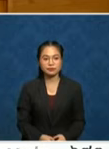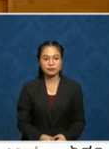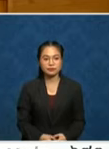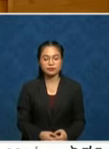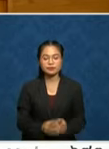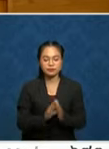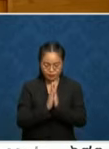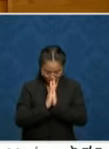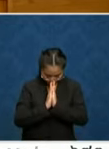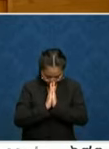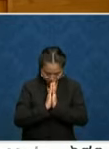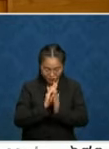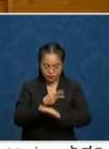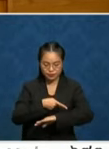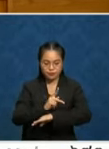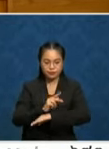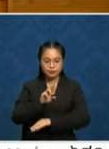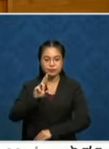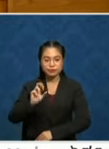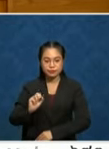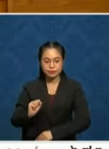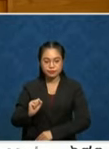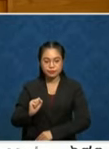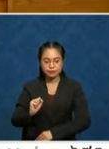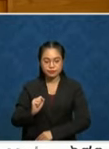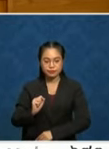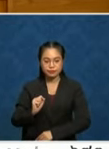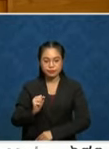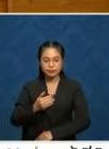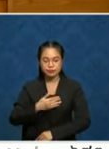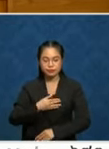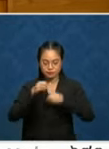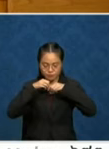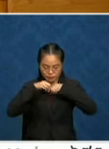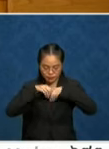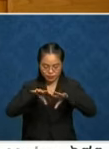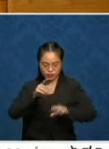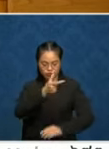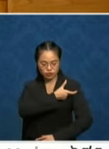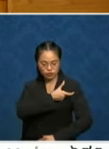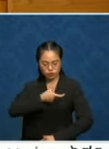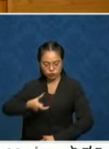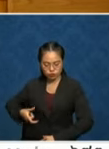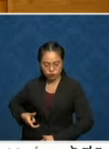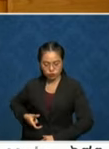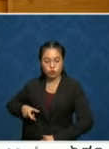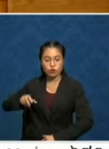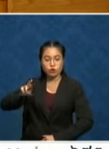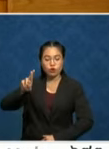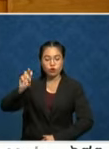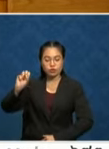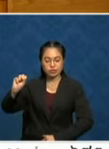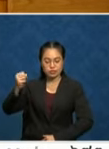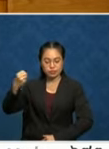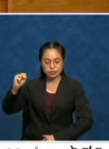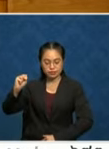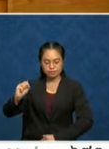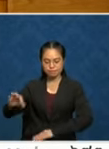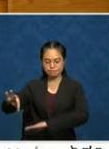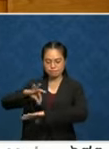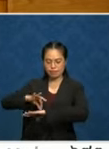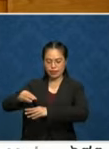ท่านประธานรัฐสภาที่เคารพตามที่ได้มีประกาศพระบรมราชโองการ แต่งตั้งให้ดิฉันด